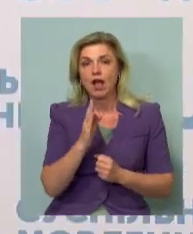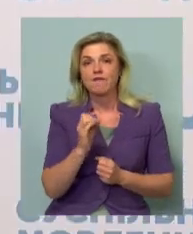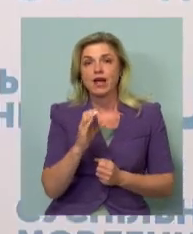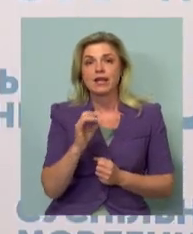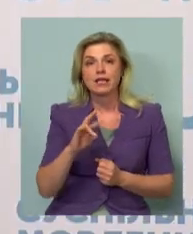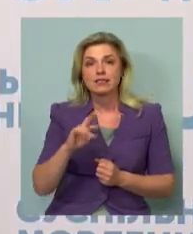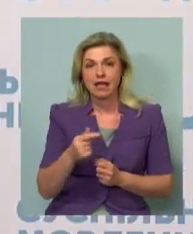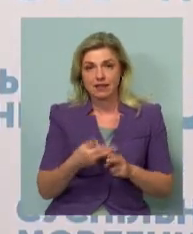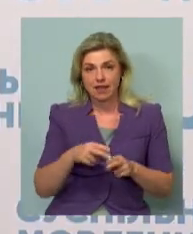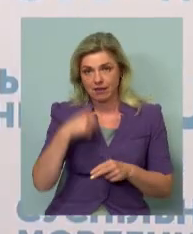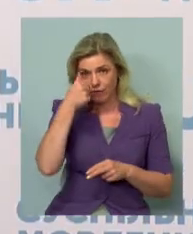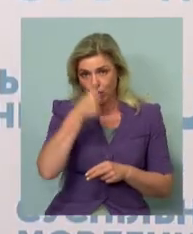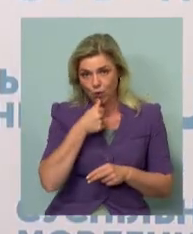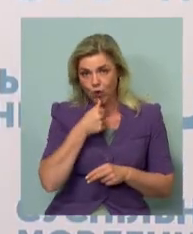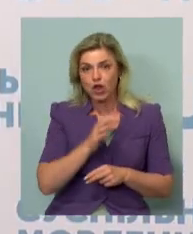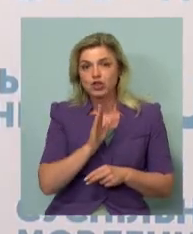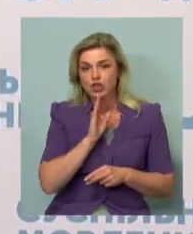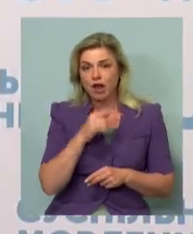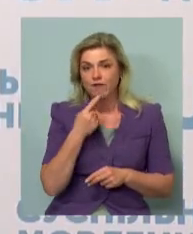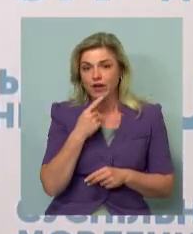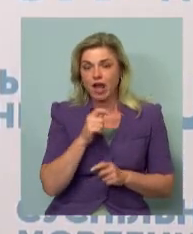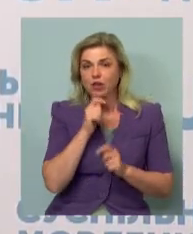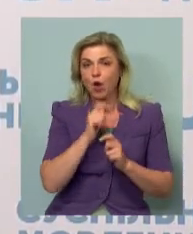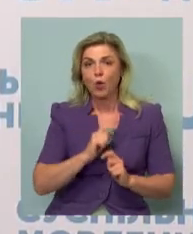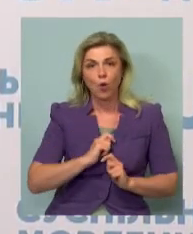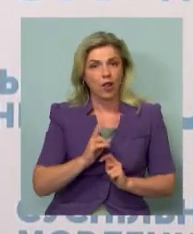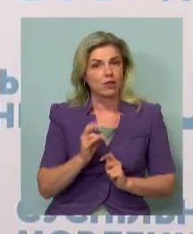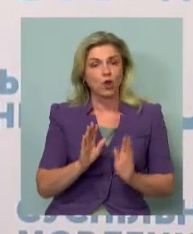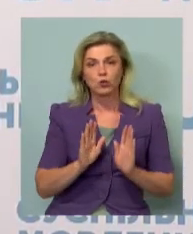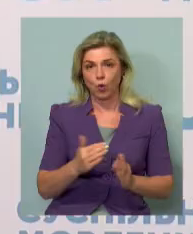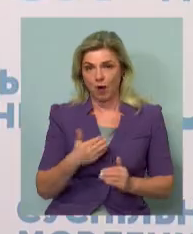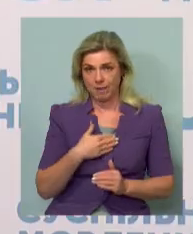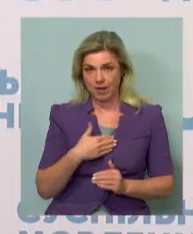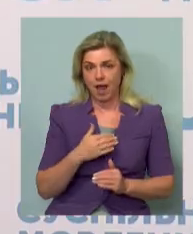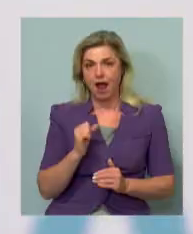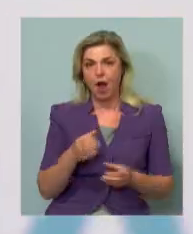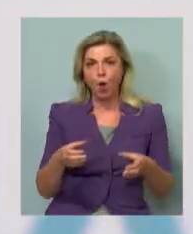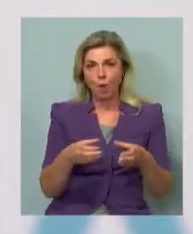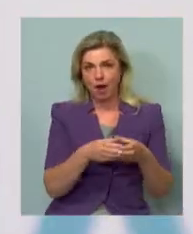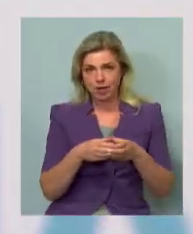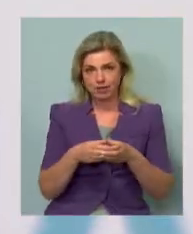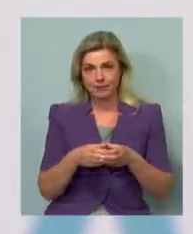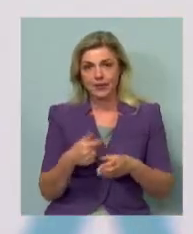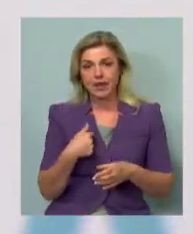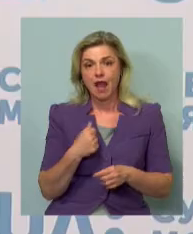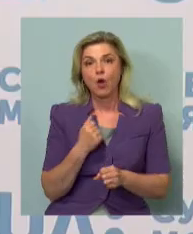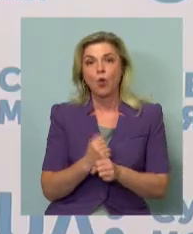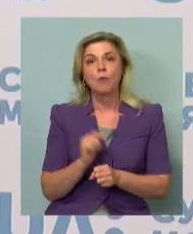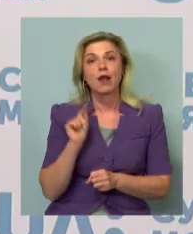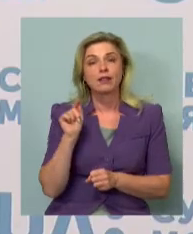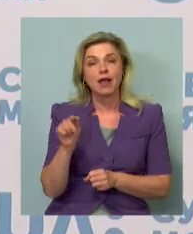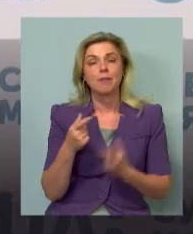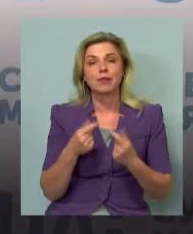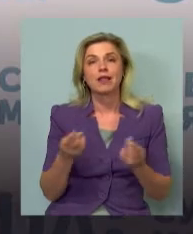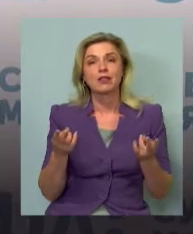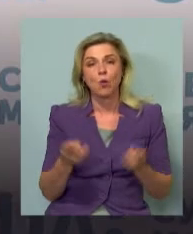року. Валентина Ткаченко говорить, нагорода не лише її, а усієї команди, яка опікує особливі сім'ї. Я роблю там, де вважаю